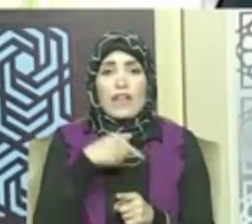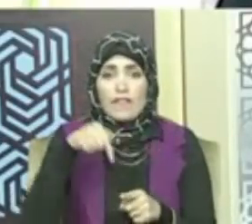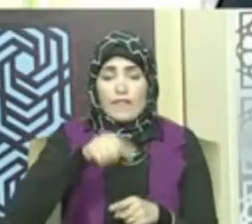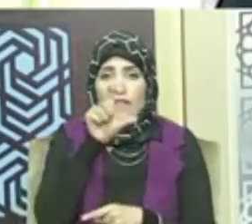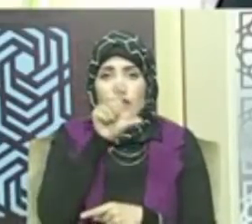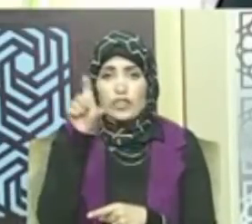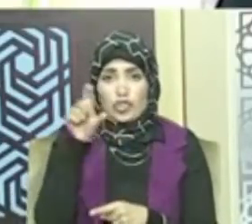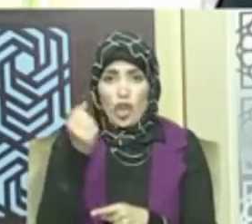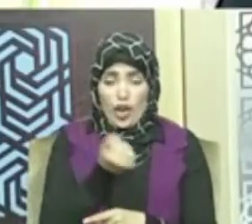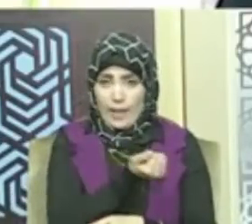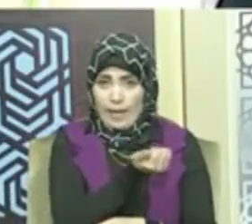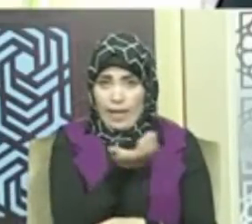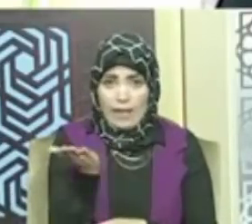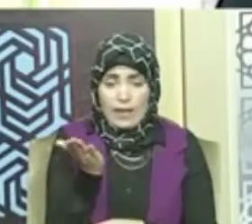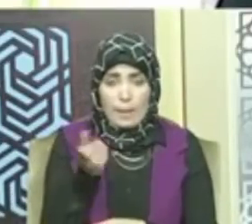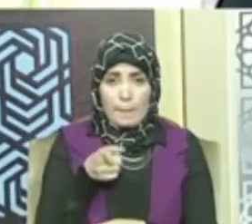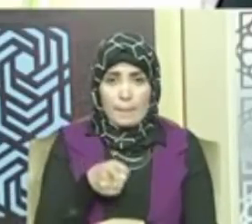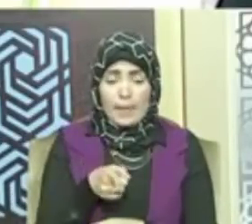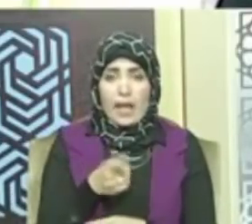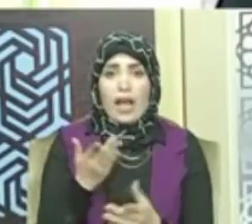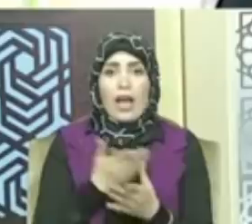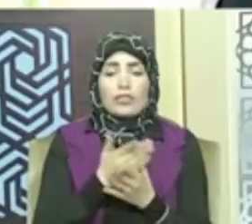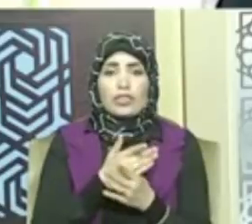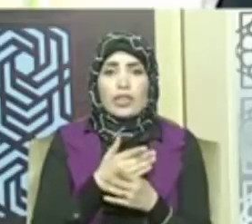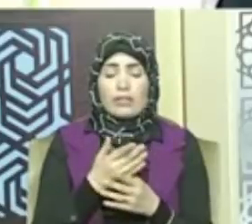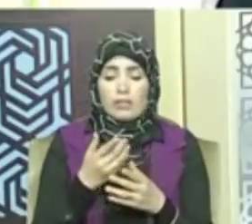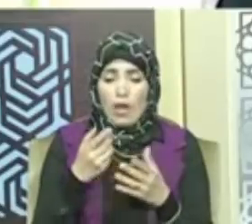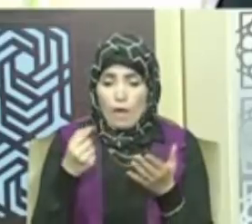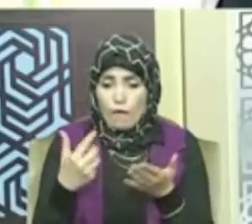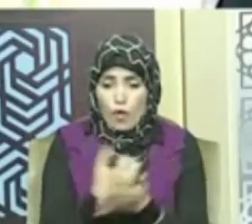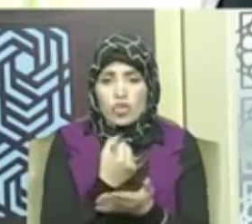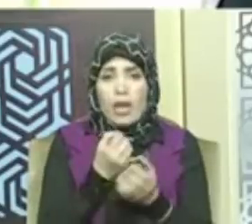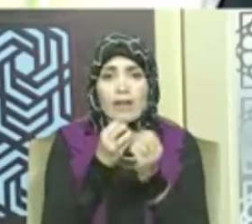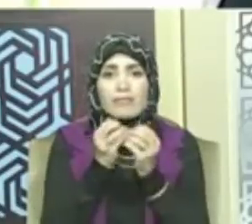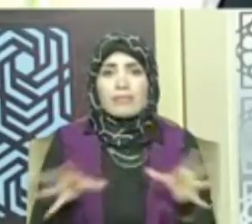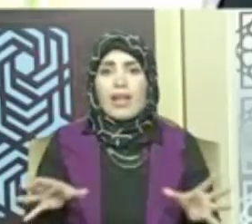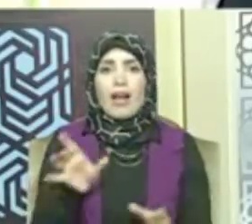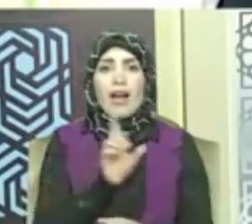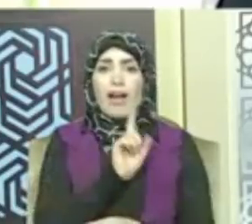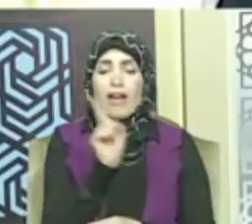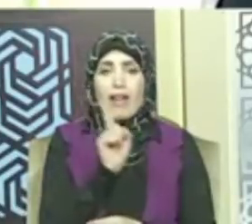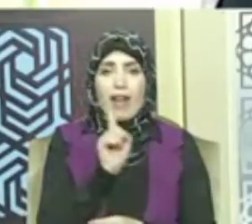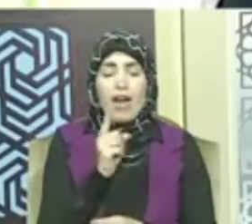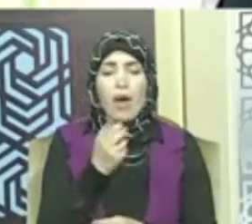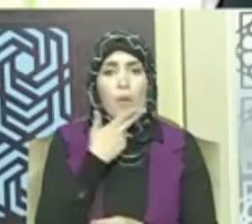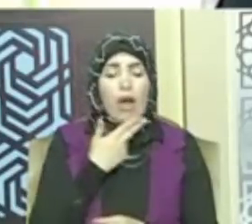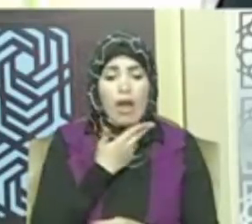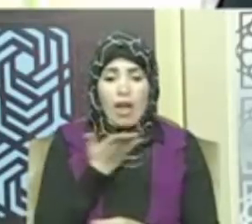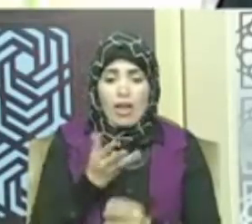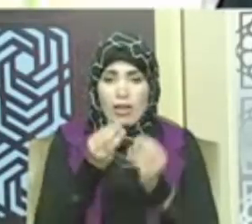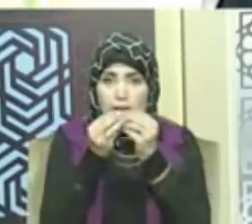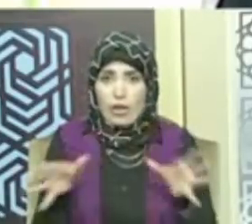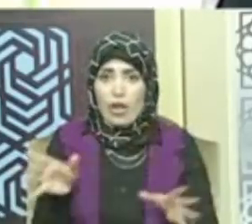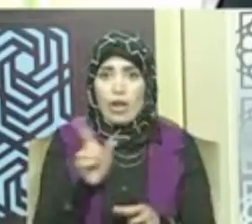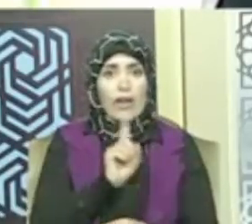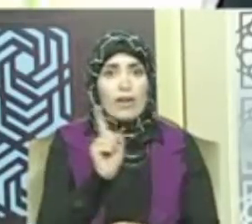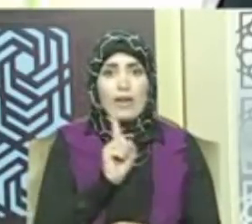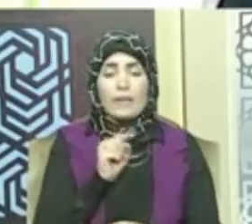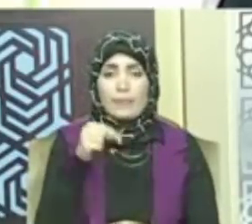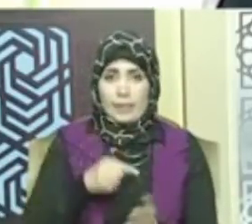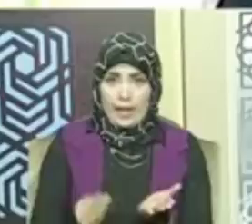الكريم حتى لا نضيعه أو نفقد الخير فيه،